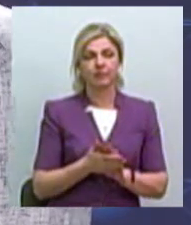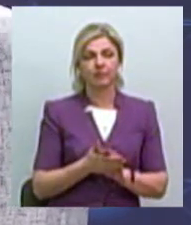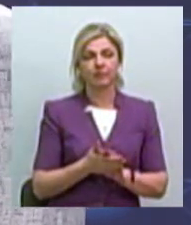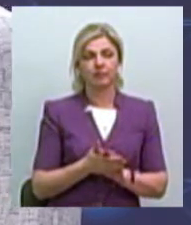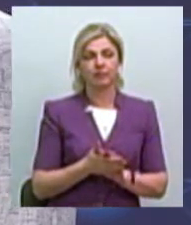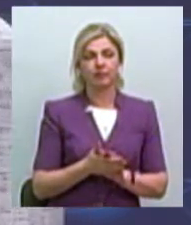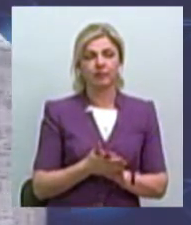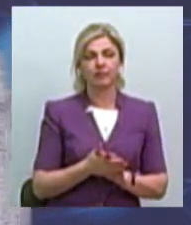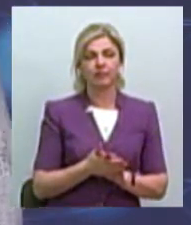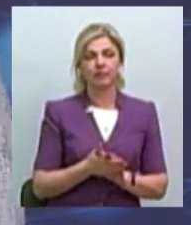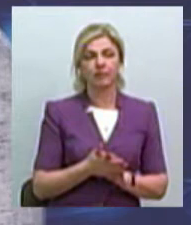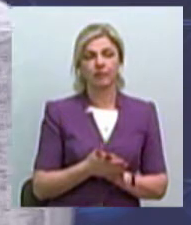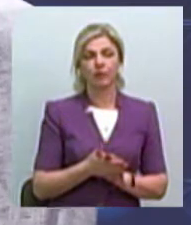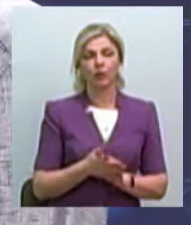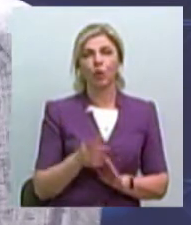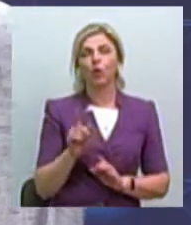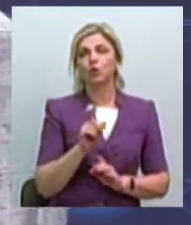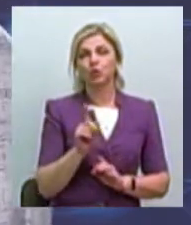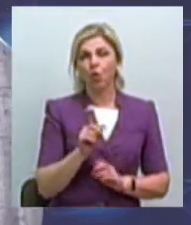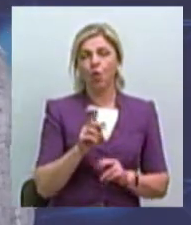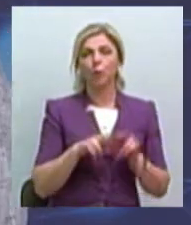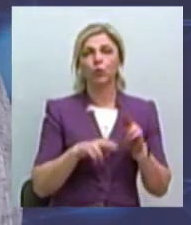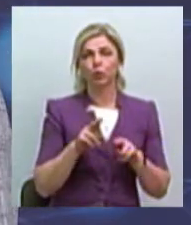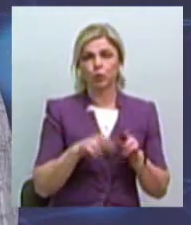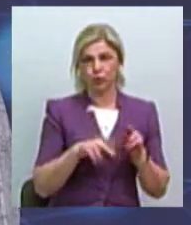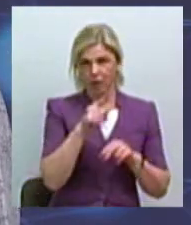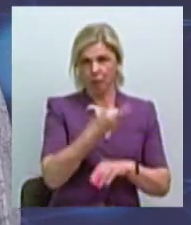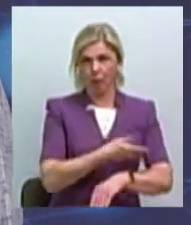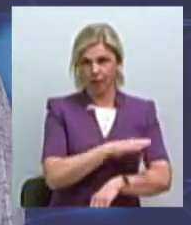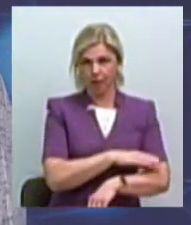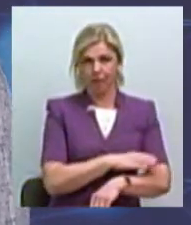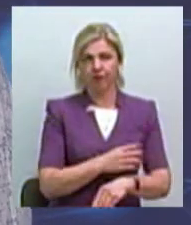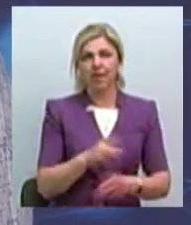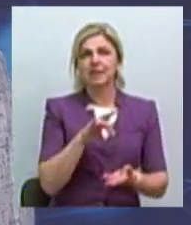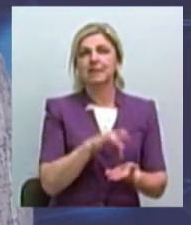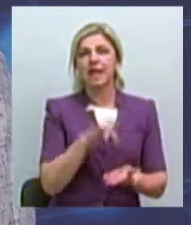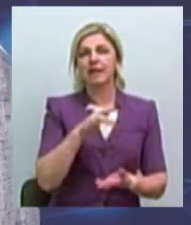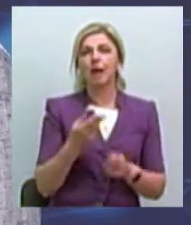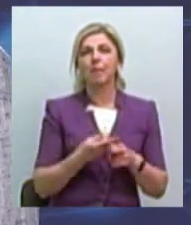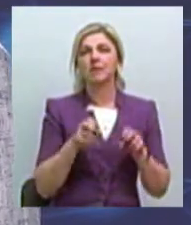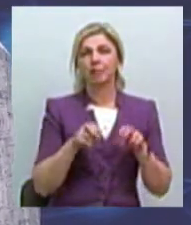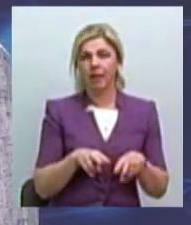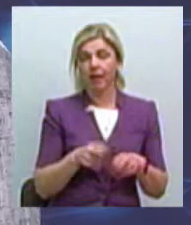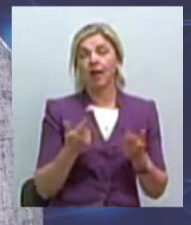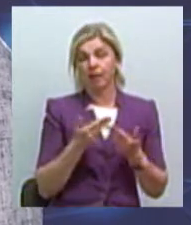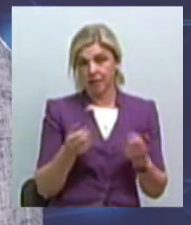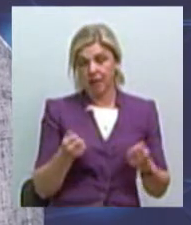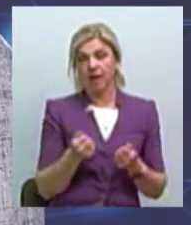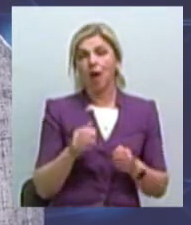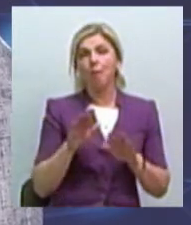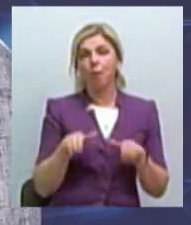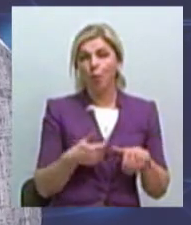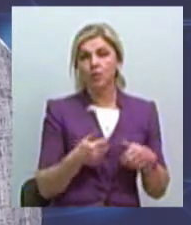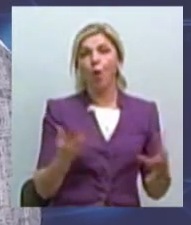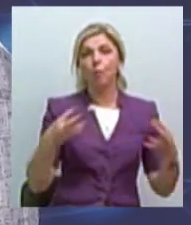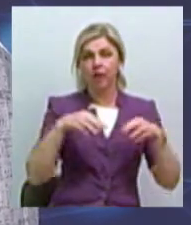мій колега Ісип говорив про те, що вони будують спільно центри безпеки. Так, дійсно, після об'єднання